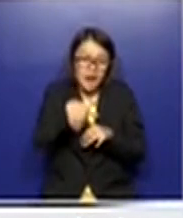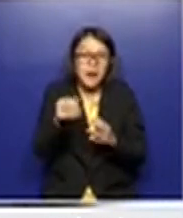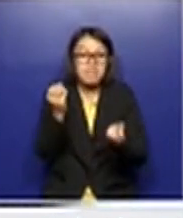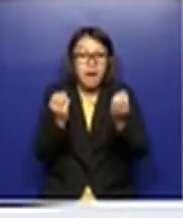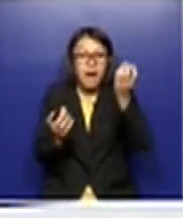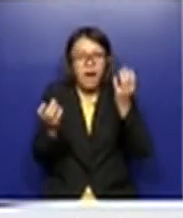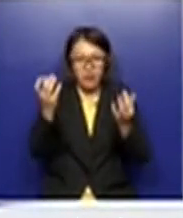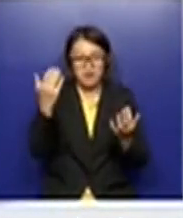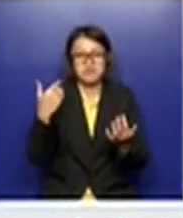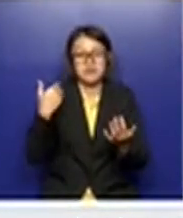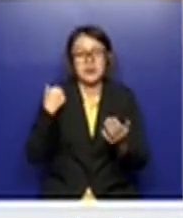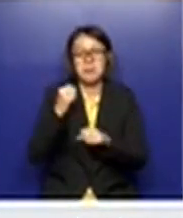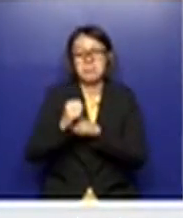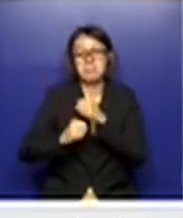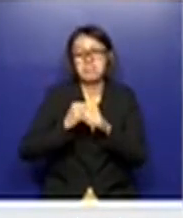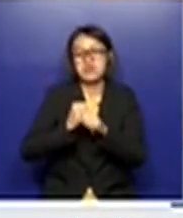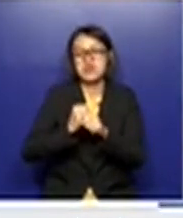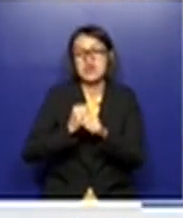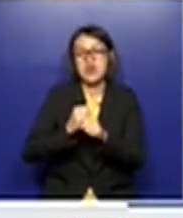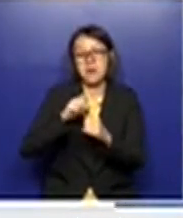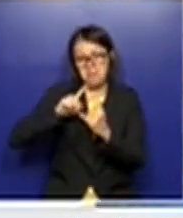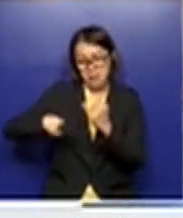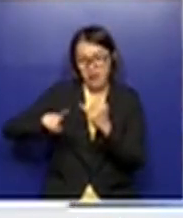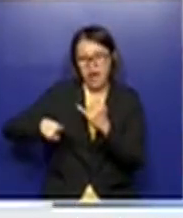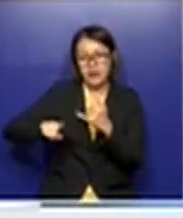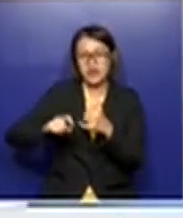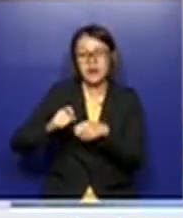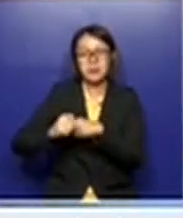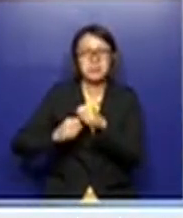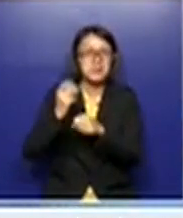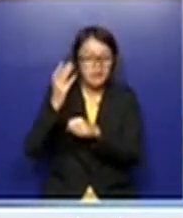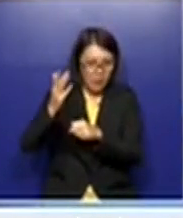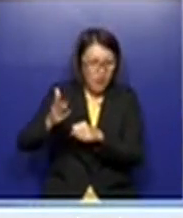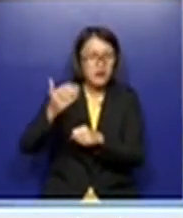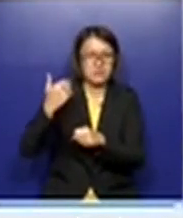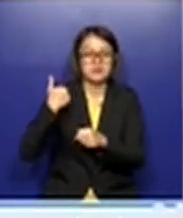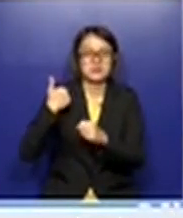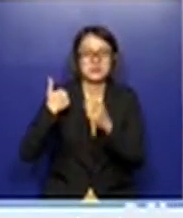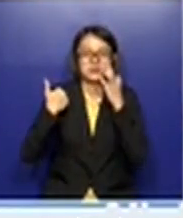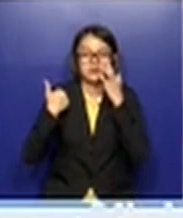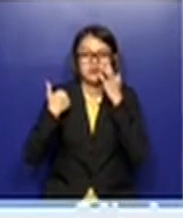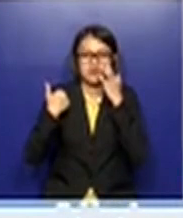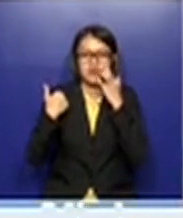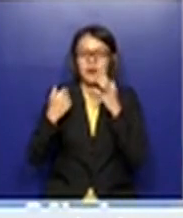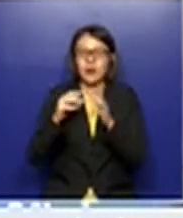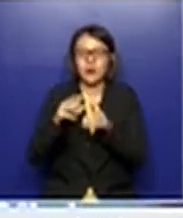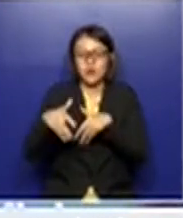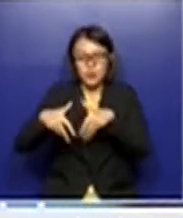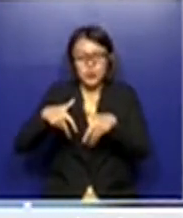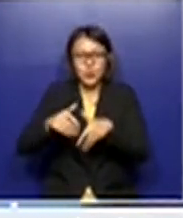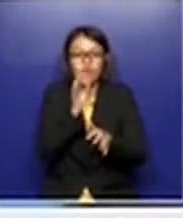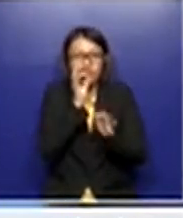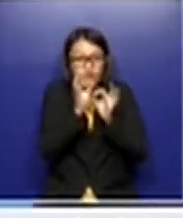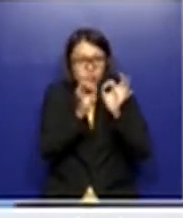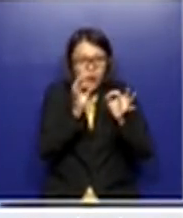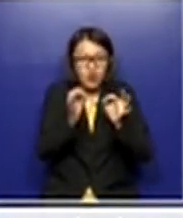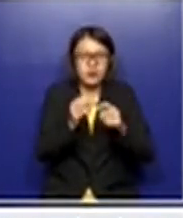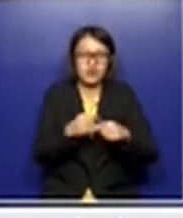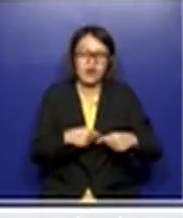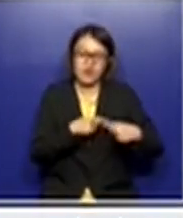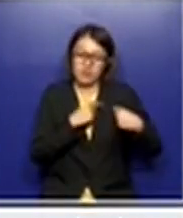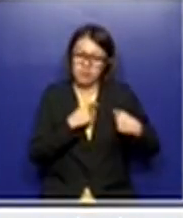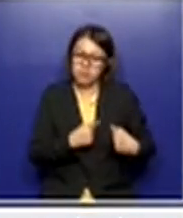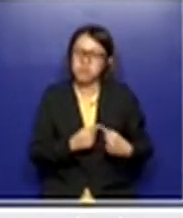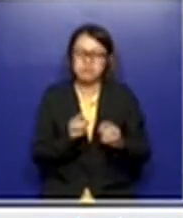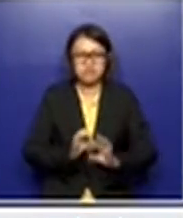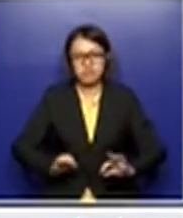วงปลายปีนี้ถึงต้นปีหน้าซึ่งกำลังดำเนินการอยู่นะคะเรื่องร้องทุกข์ของประชาชนเป็นหัวใจของเราเลยค่ะส